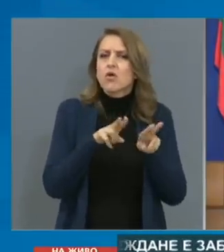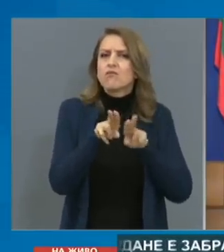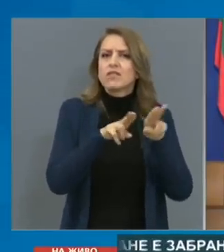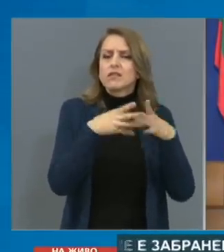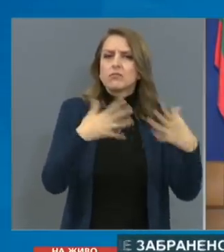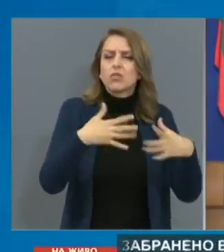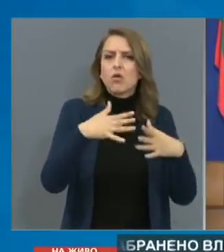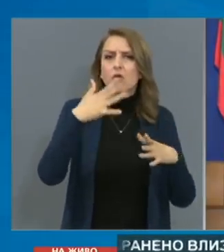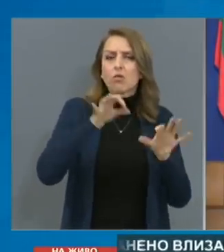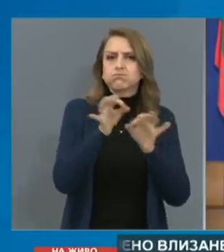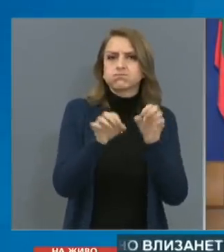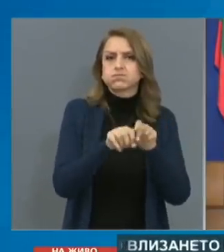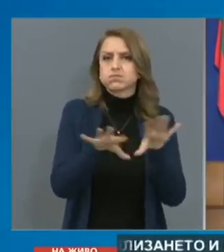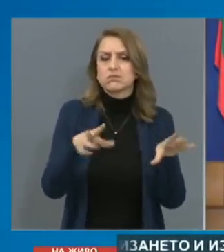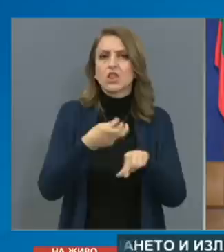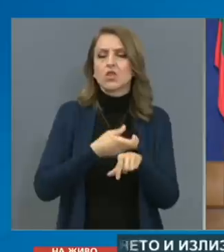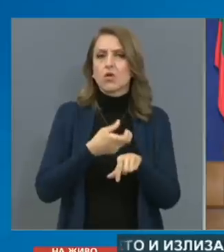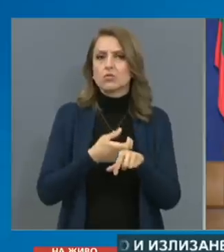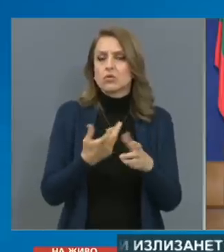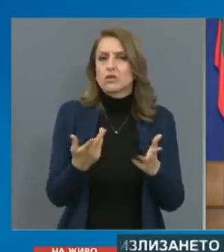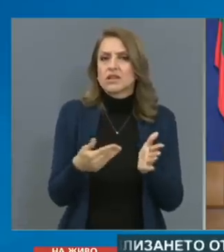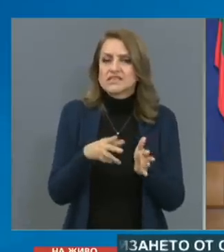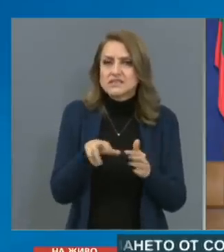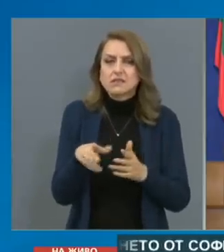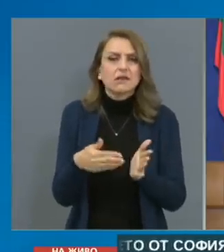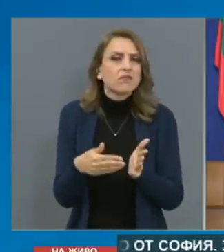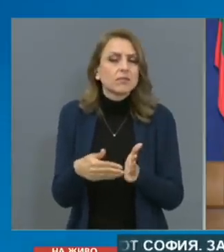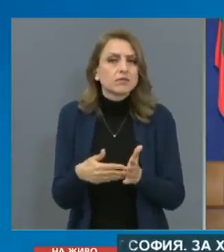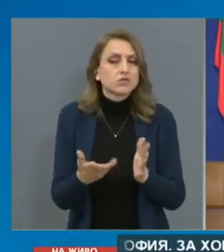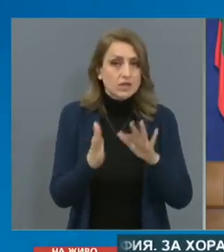Видин? Просто как е станало?